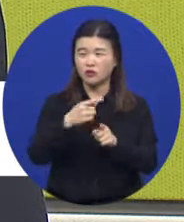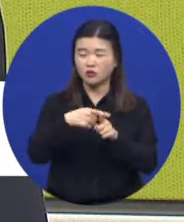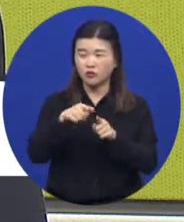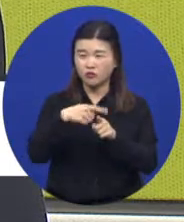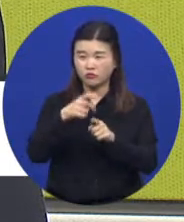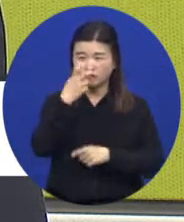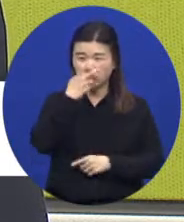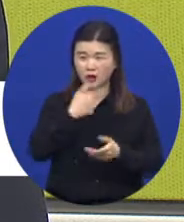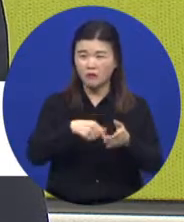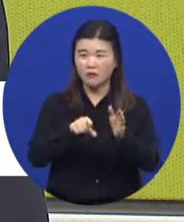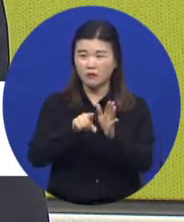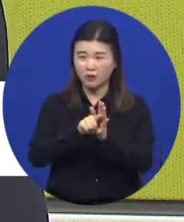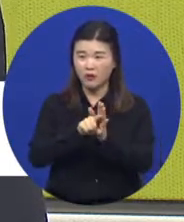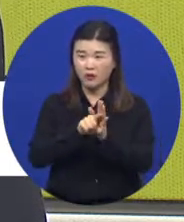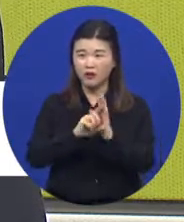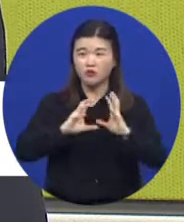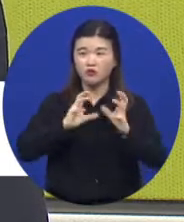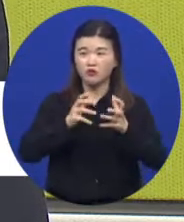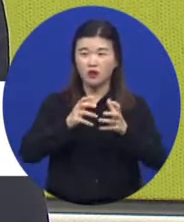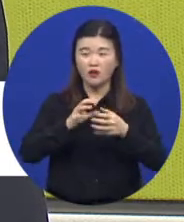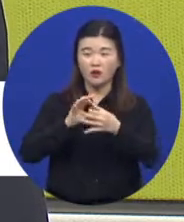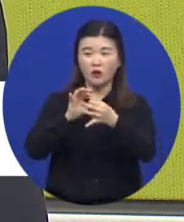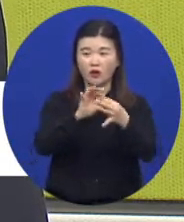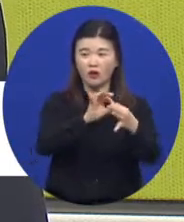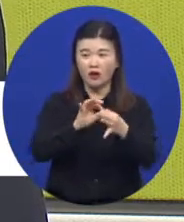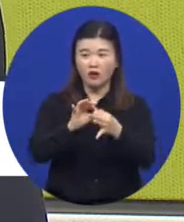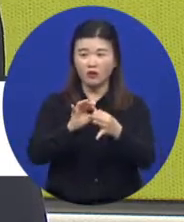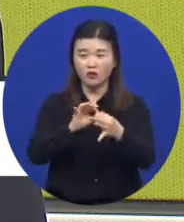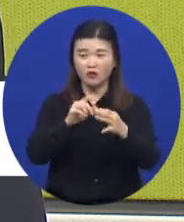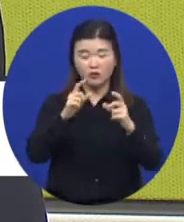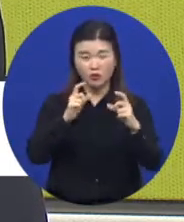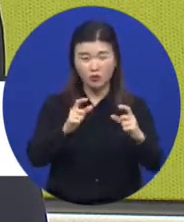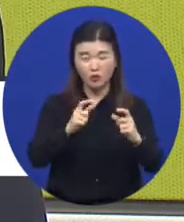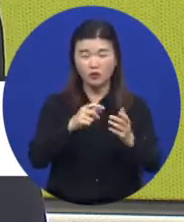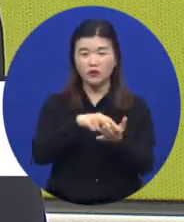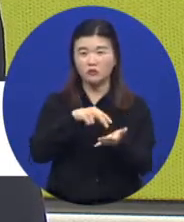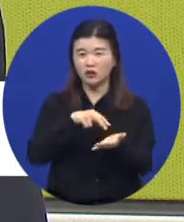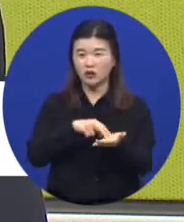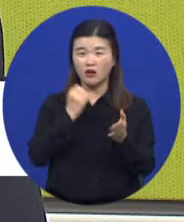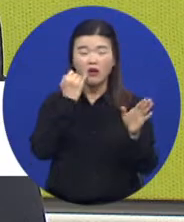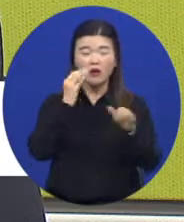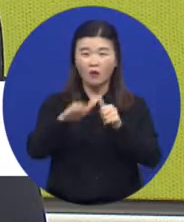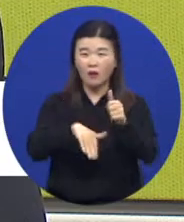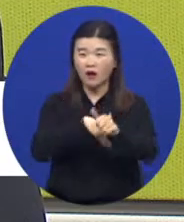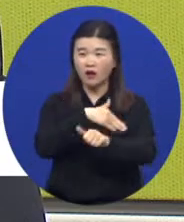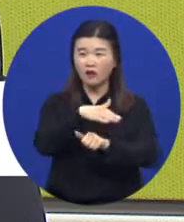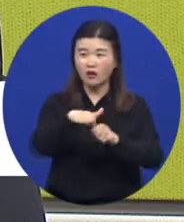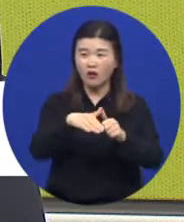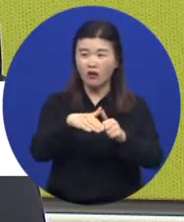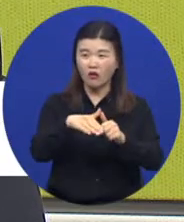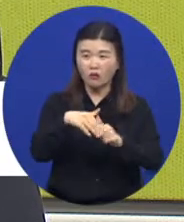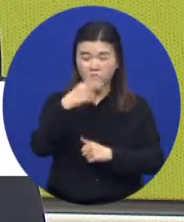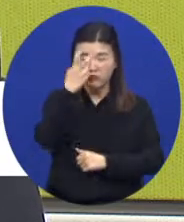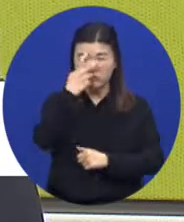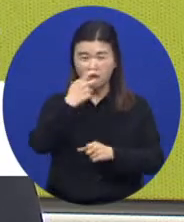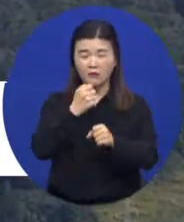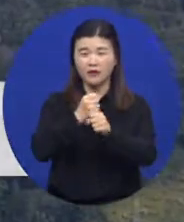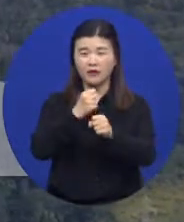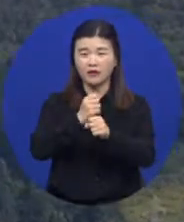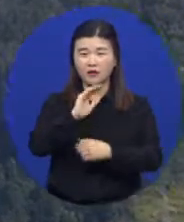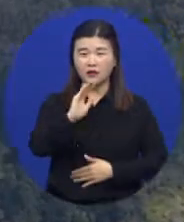함께 국가와 이 연계를 해서 도 차원의 해양 환경 관측망을 구축을